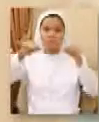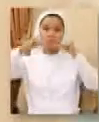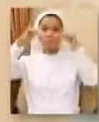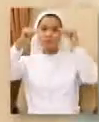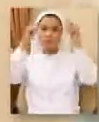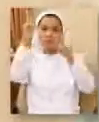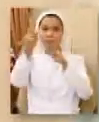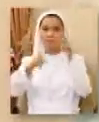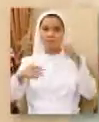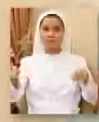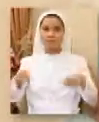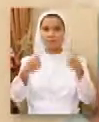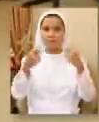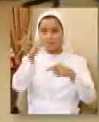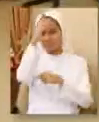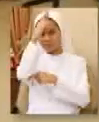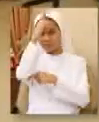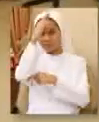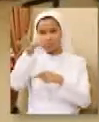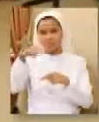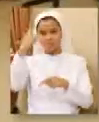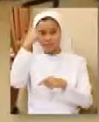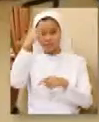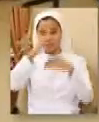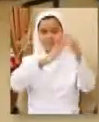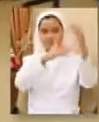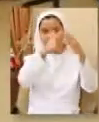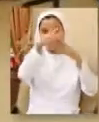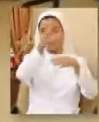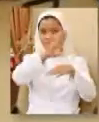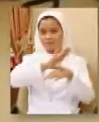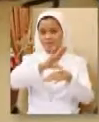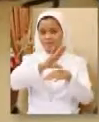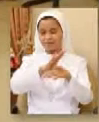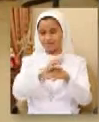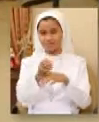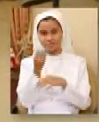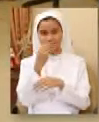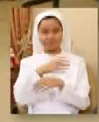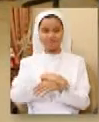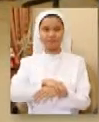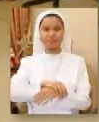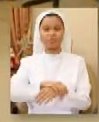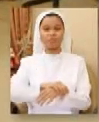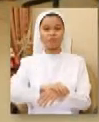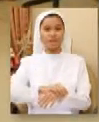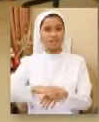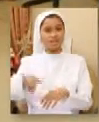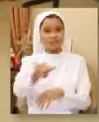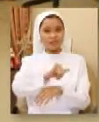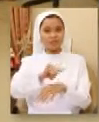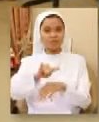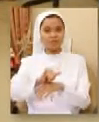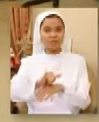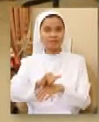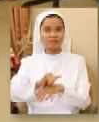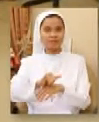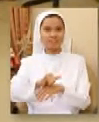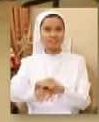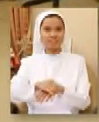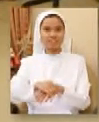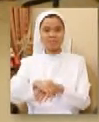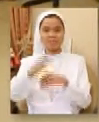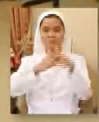simbahan ng San Antonio de Padua. Eh, gano, kay Derby, para sa simbahan ni San Pedro, San Pedro may hawak ng